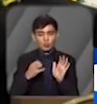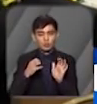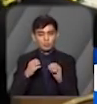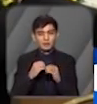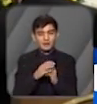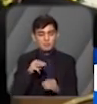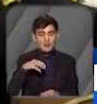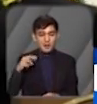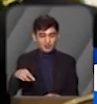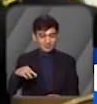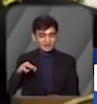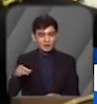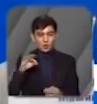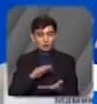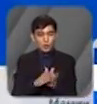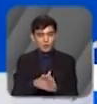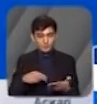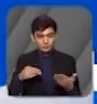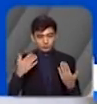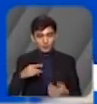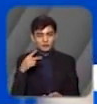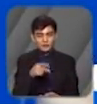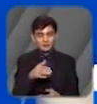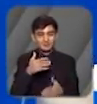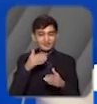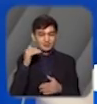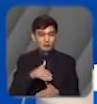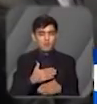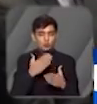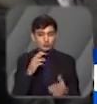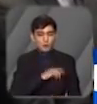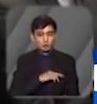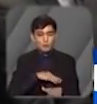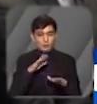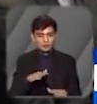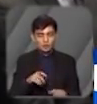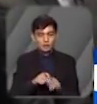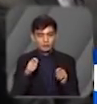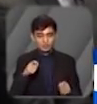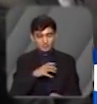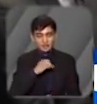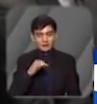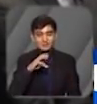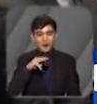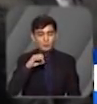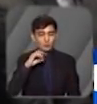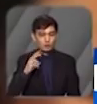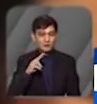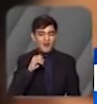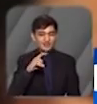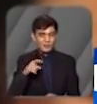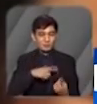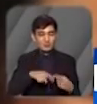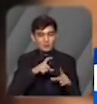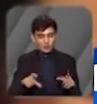миллиард теңгенің келісім шарты жасалып, 2000-нан аса жұмыс орындары ашылған. Ал форум соңында Самұрық қазына қоры жергілікті